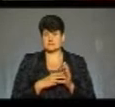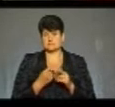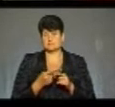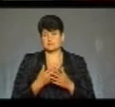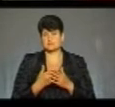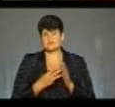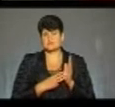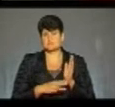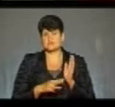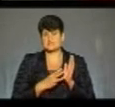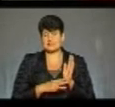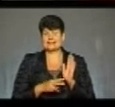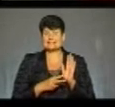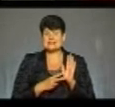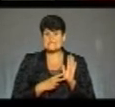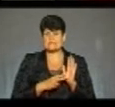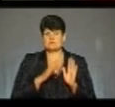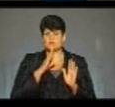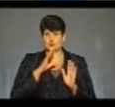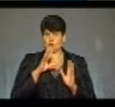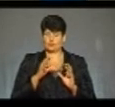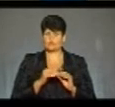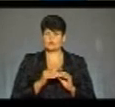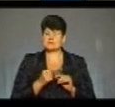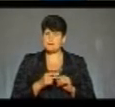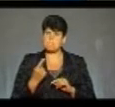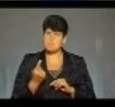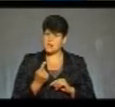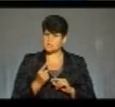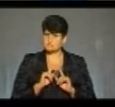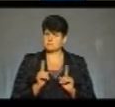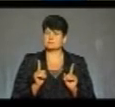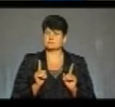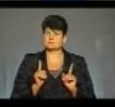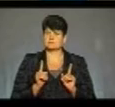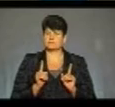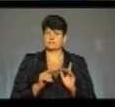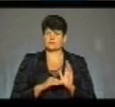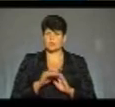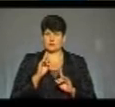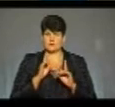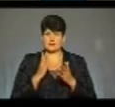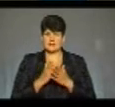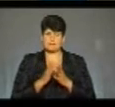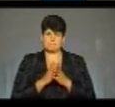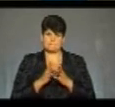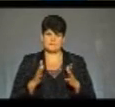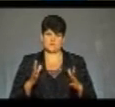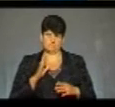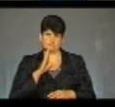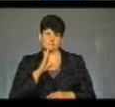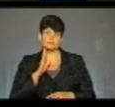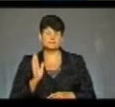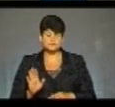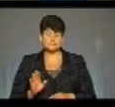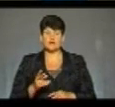статі. 87. Так. Тобто це перша ознака. Тобто парламент стає більш фемінізованим.